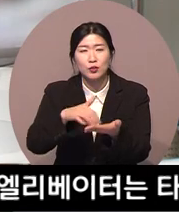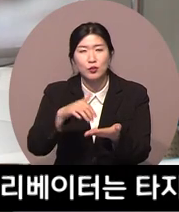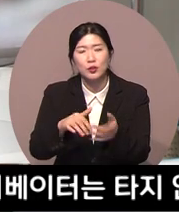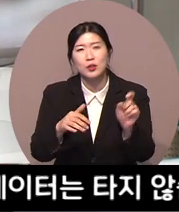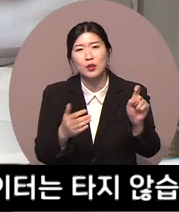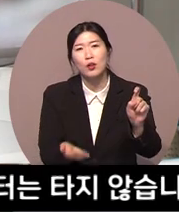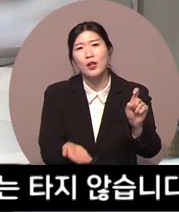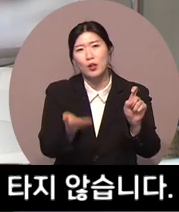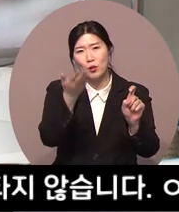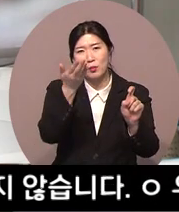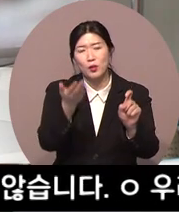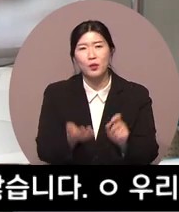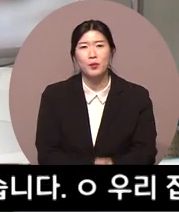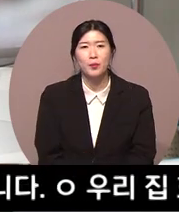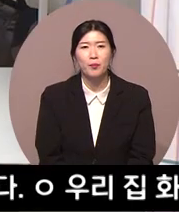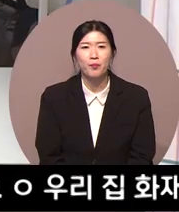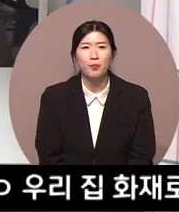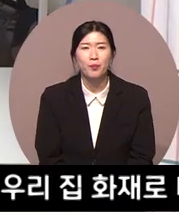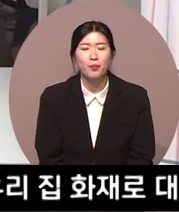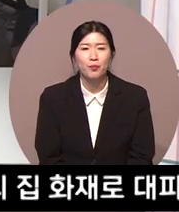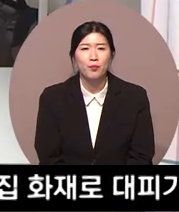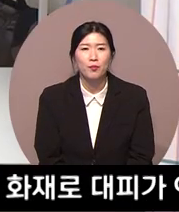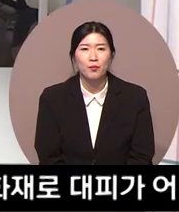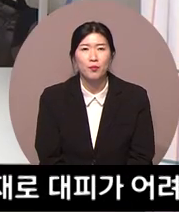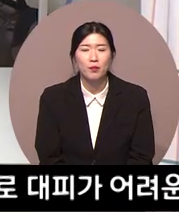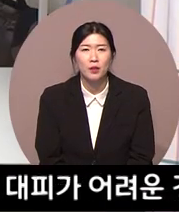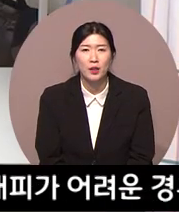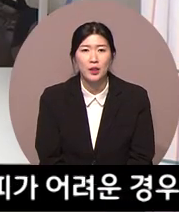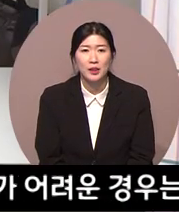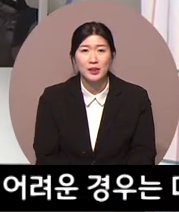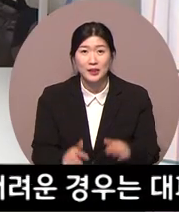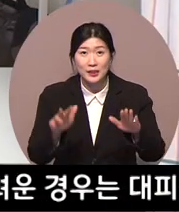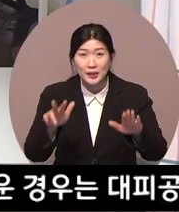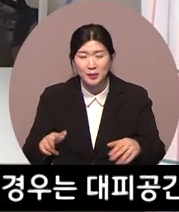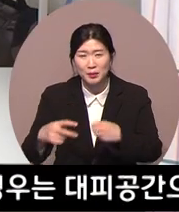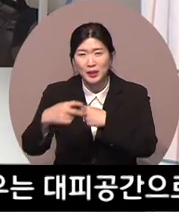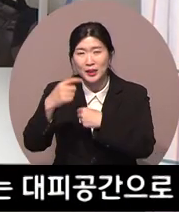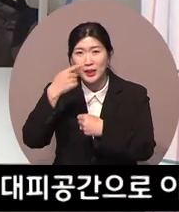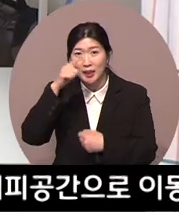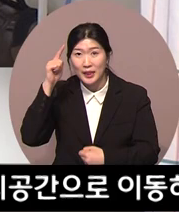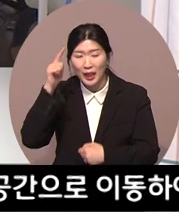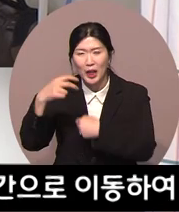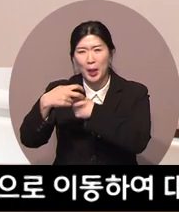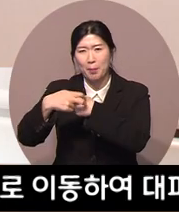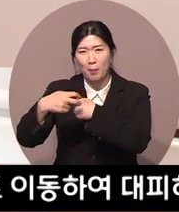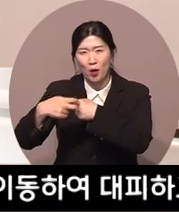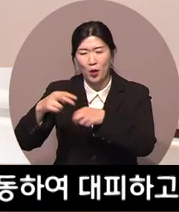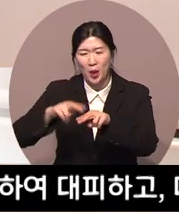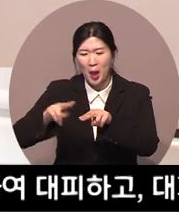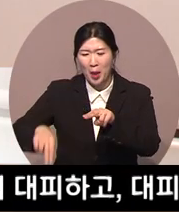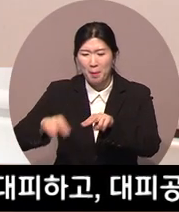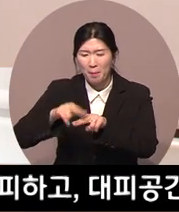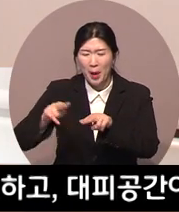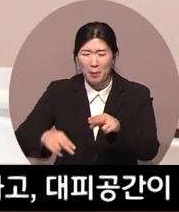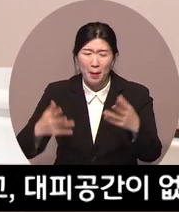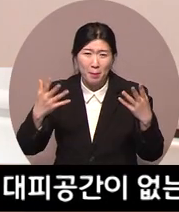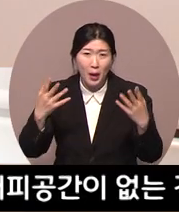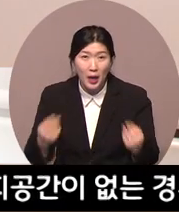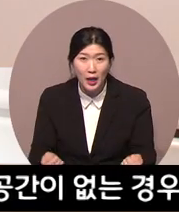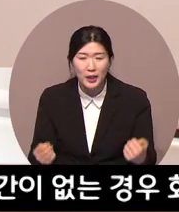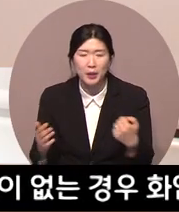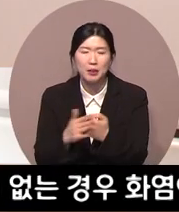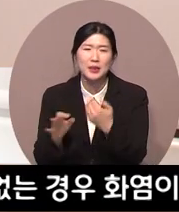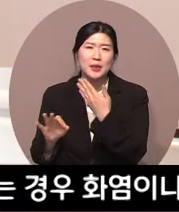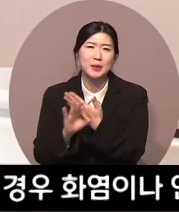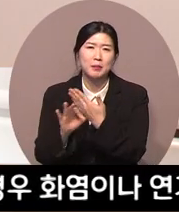건 넘게 발생한 것으로 알려졌습니다 전공 가량이 이탈한 지역 종합병원은 중증 환자를 중심으로